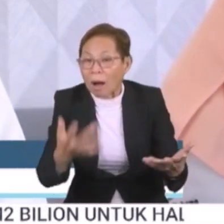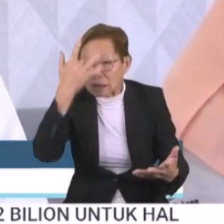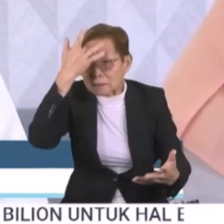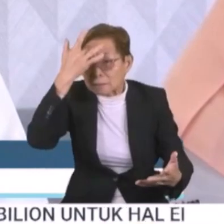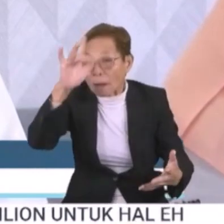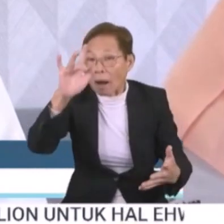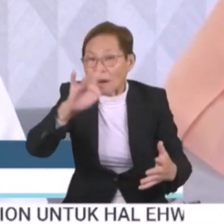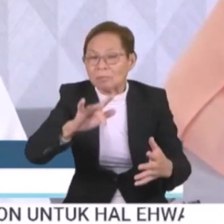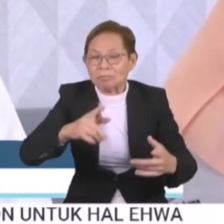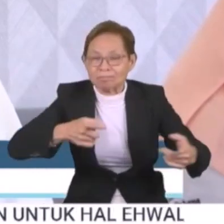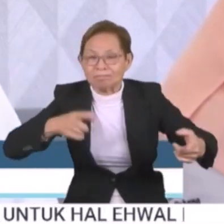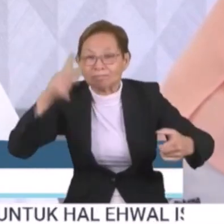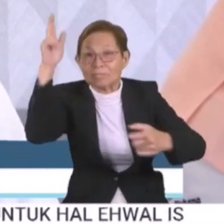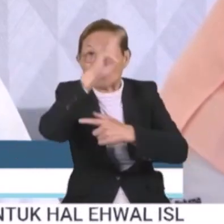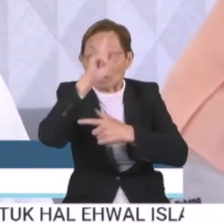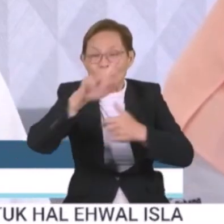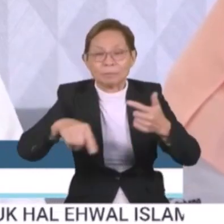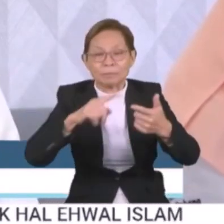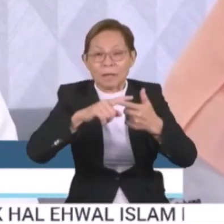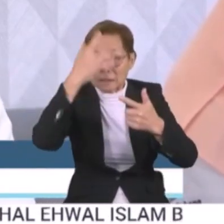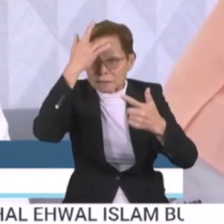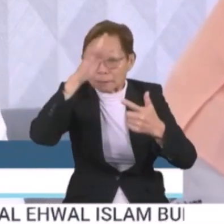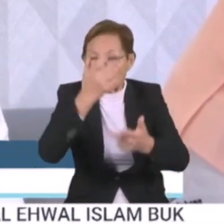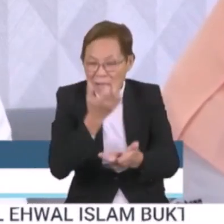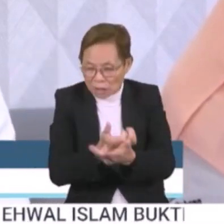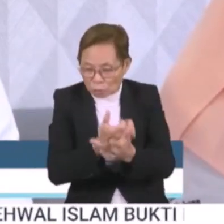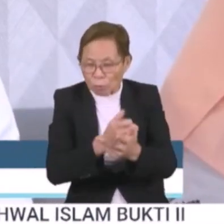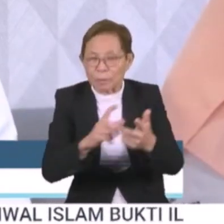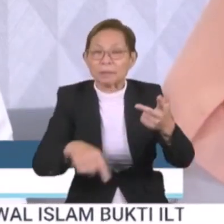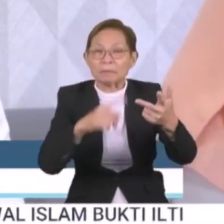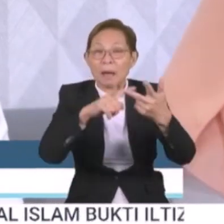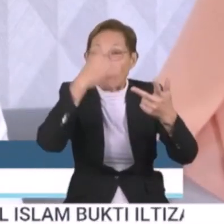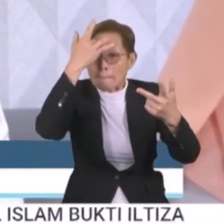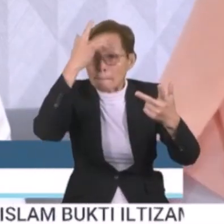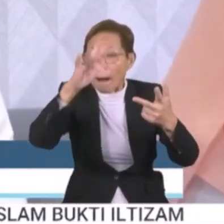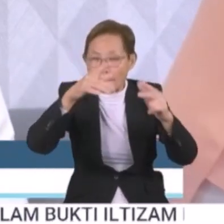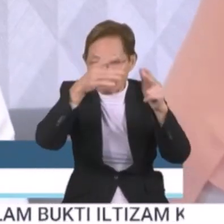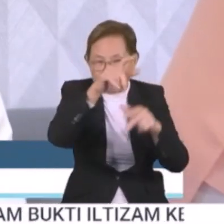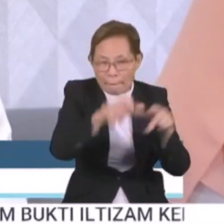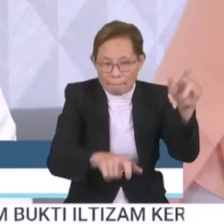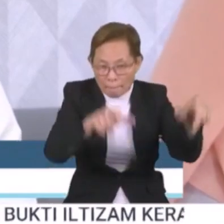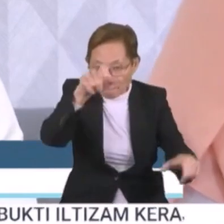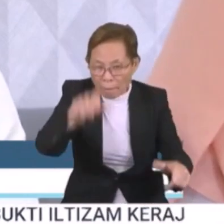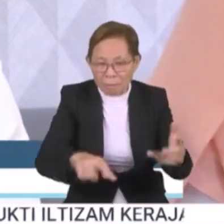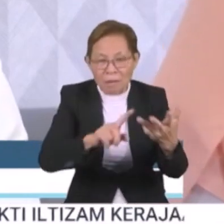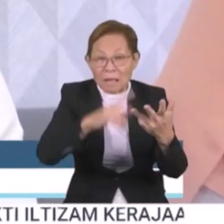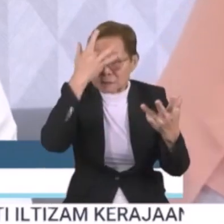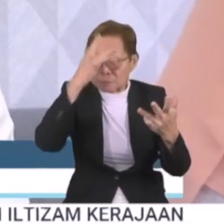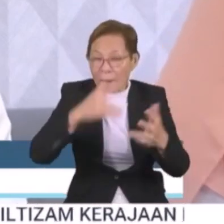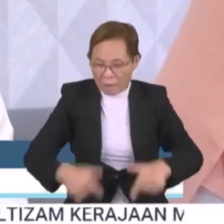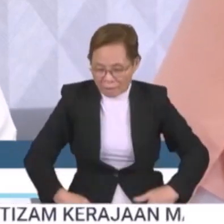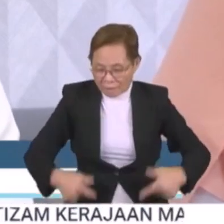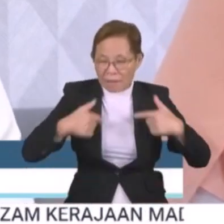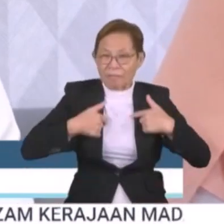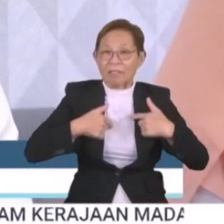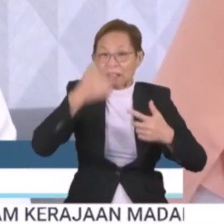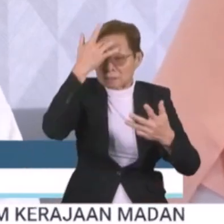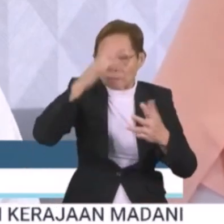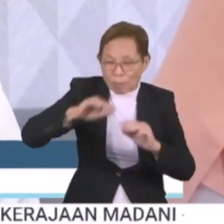smart government, smart economy, smart people, smart living, smart